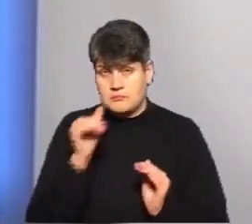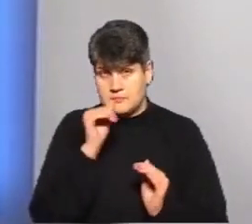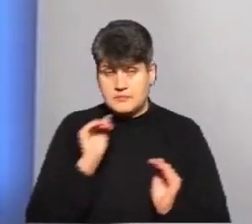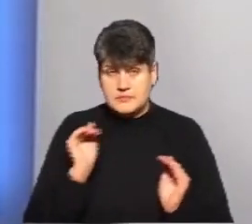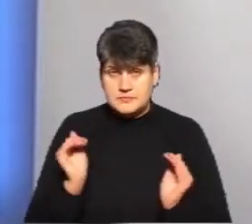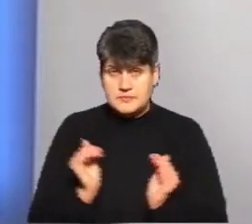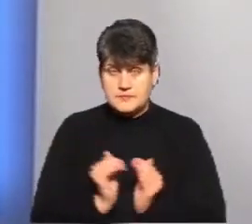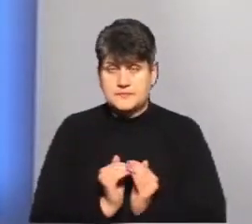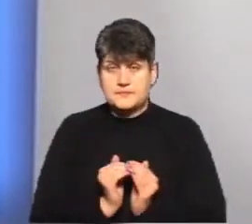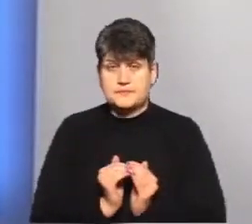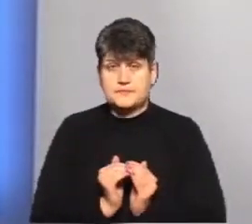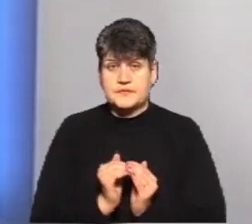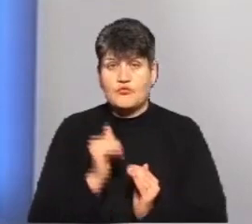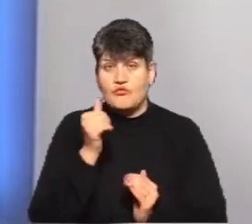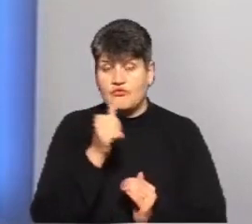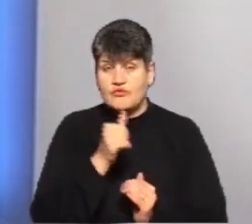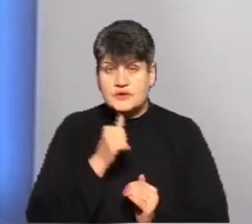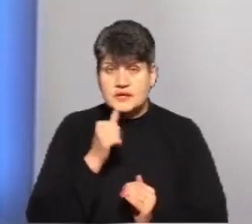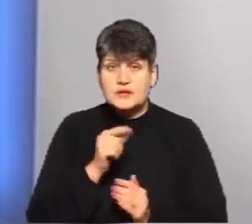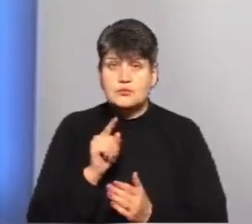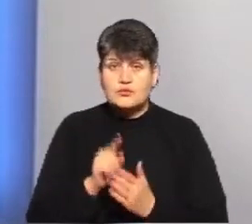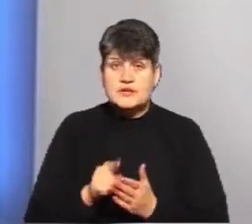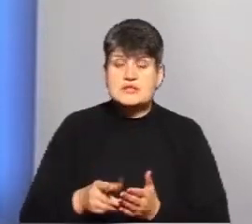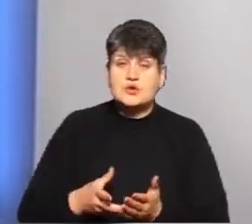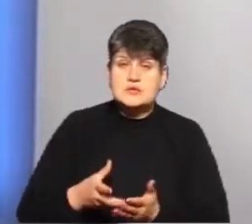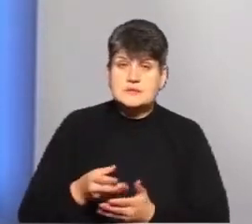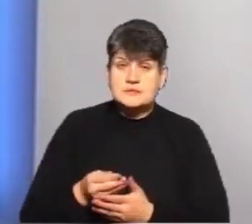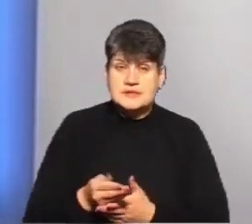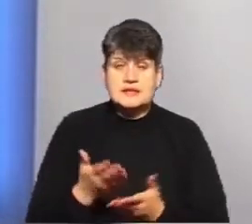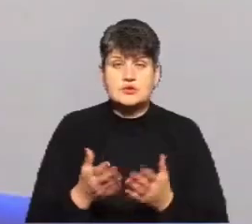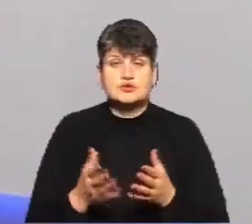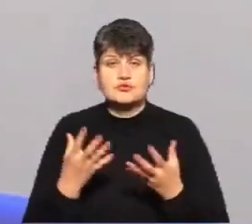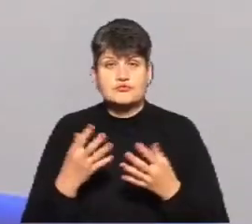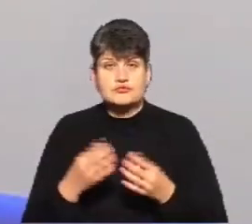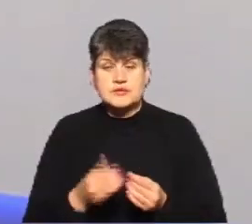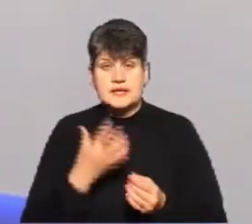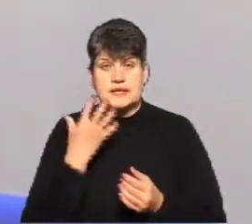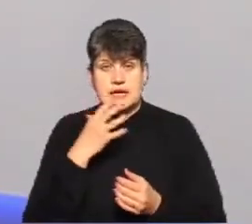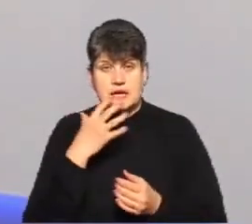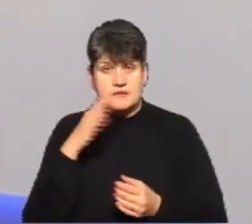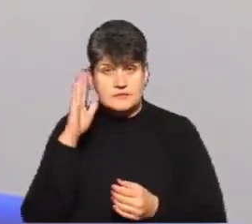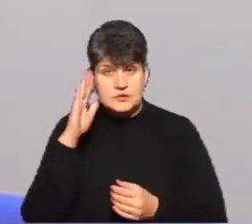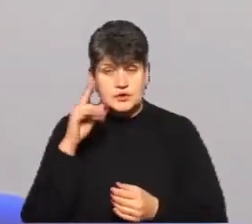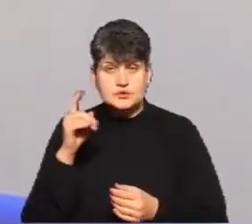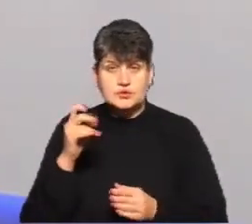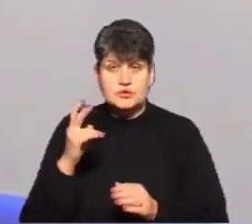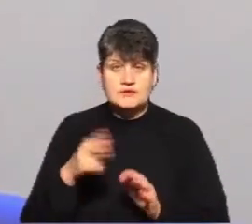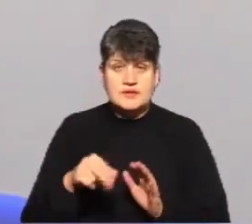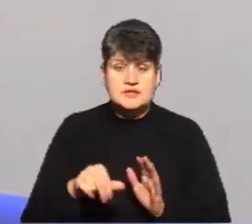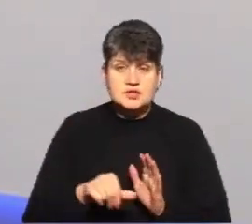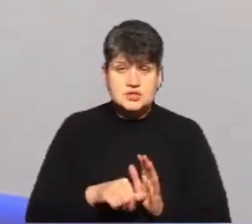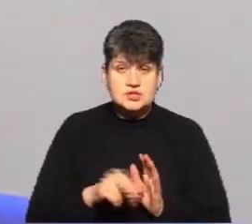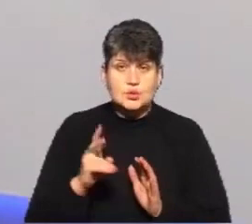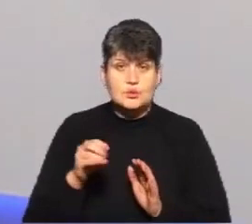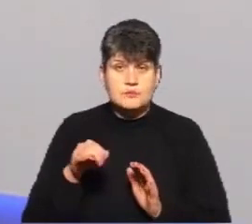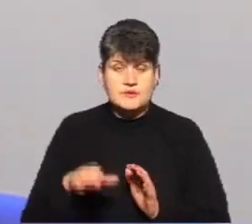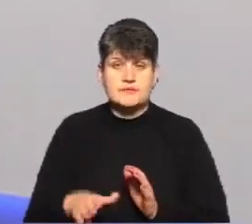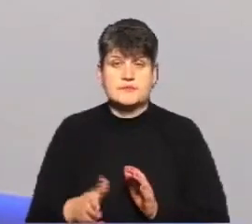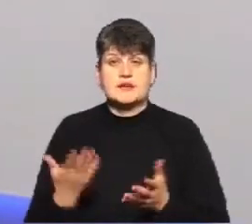в рік. І повинні за нього платити. Якщо вже йде на нагрів води, там вже йде 126 кубів. Якщо йде